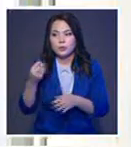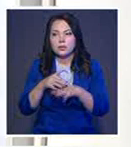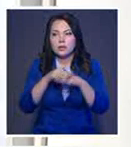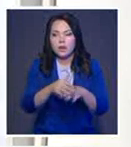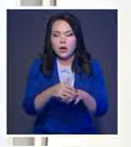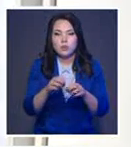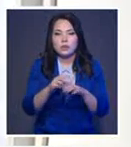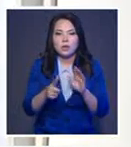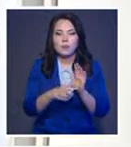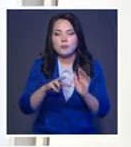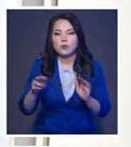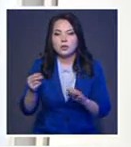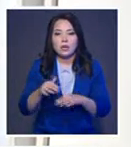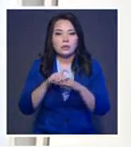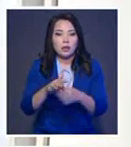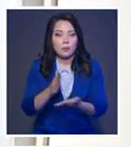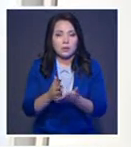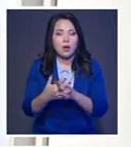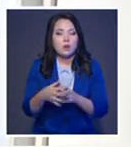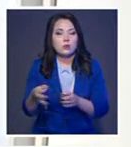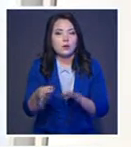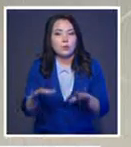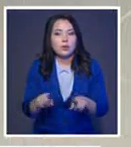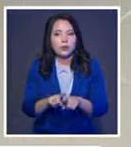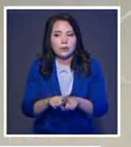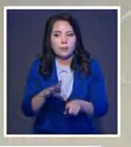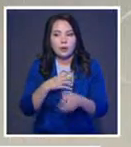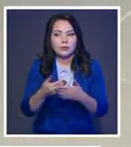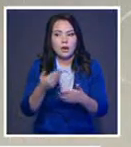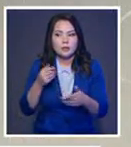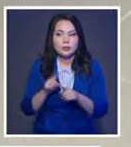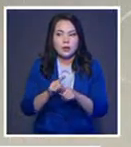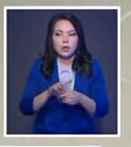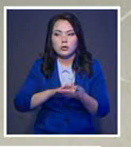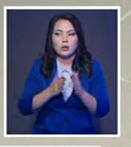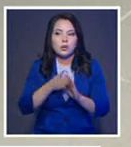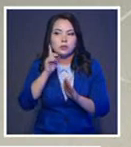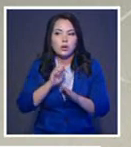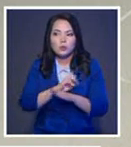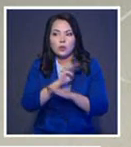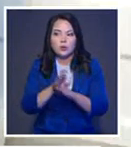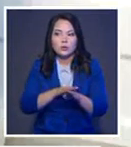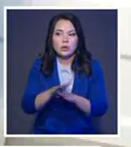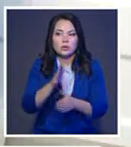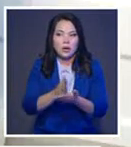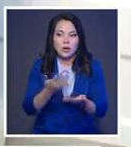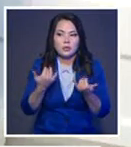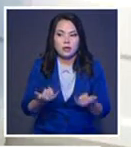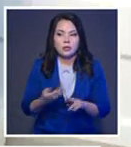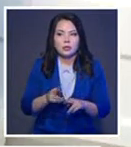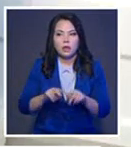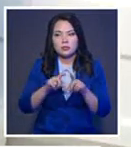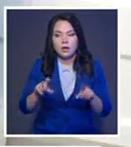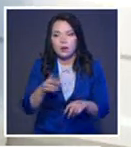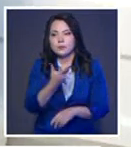миллион теңге қаржы бөлінді. Сөйтіп, аудан бойынша мал ауруларының алдын алуға толық жағдай жасалған алғашқы нысан салынды. Бұнда малға